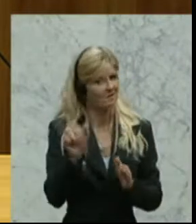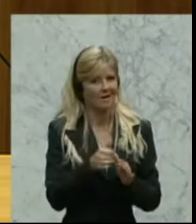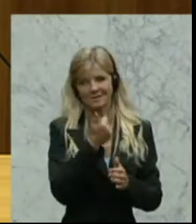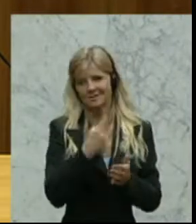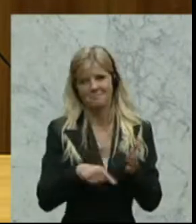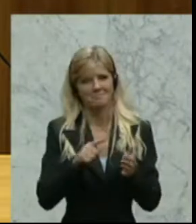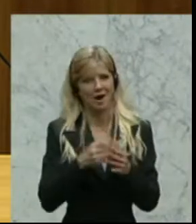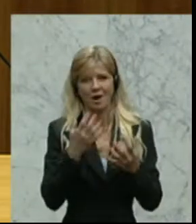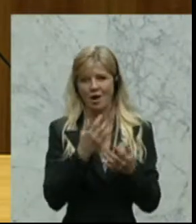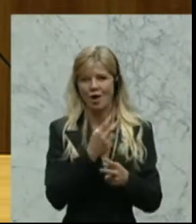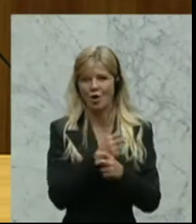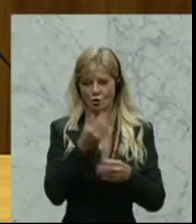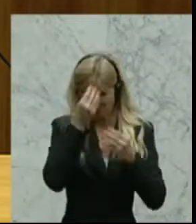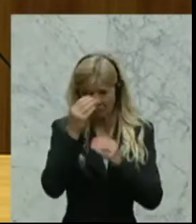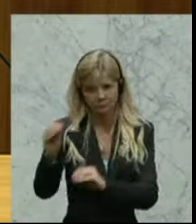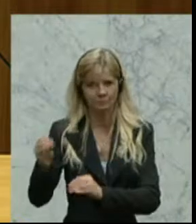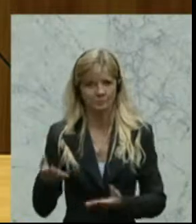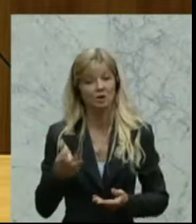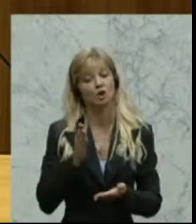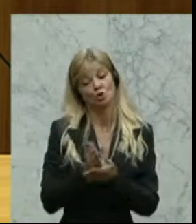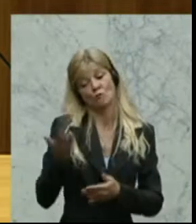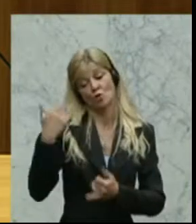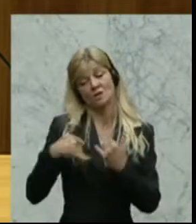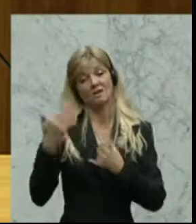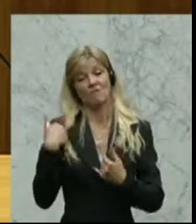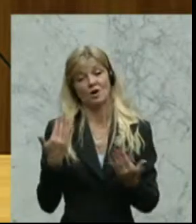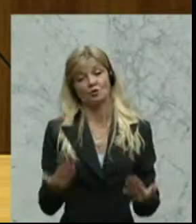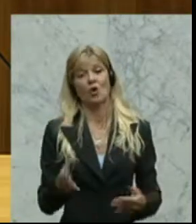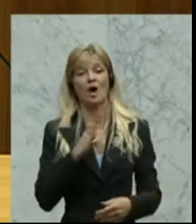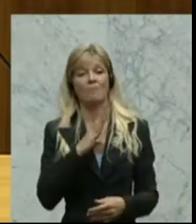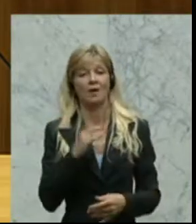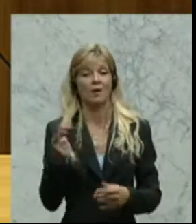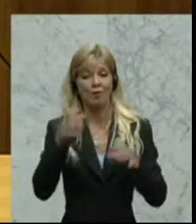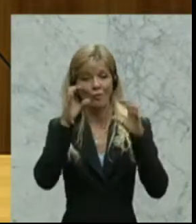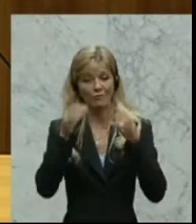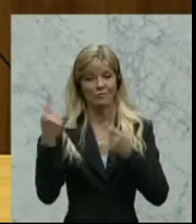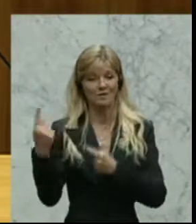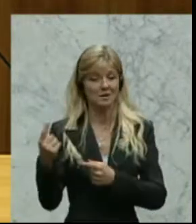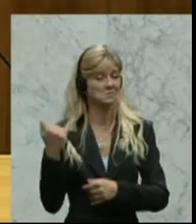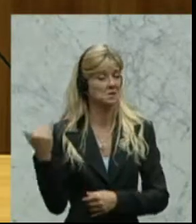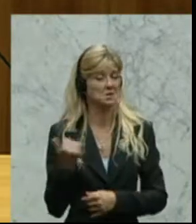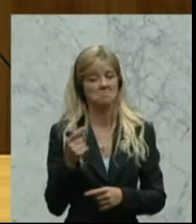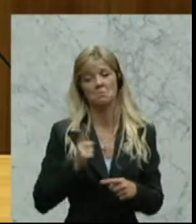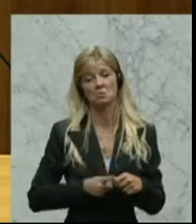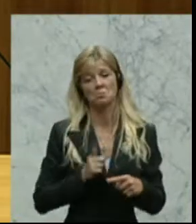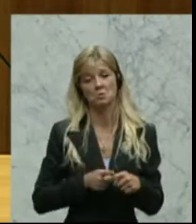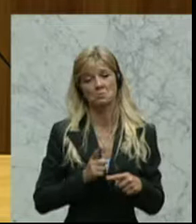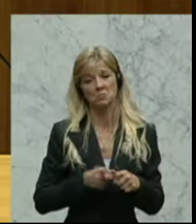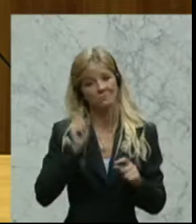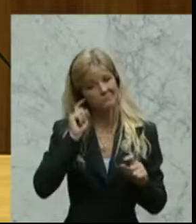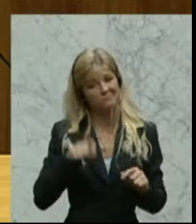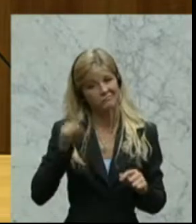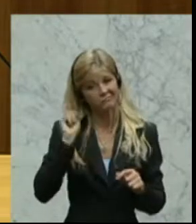war ja auch im Vorjahr schon so. Nur wird das von der ÖVP regelmäßig ignoriert, ebenso natürlich wie von der